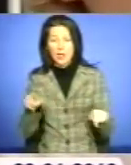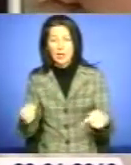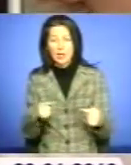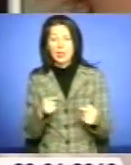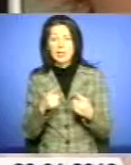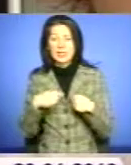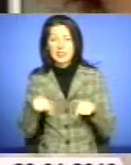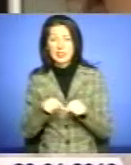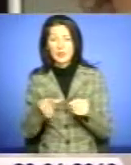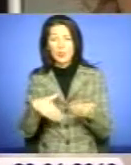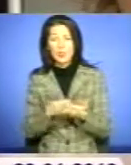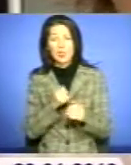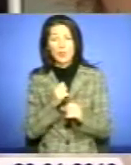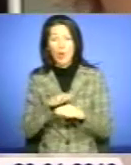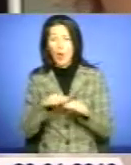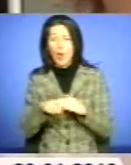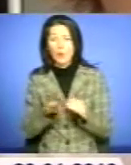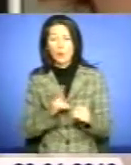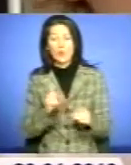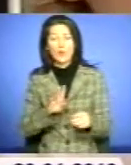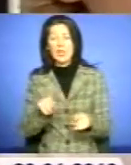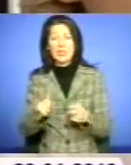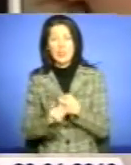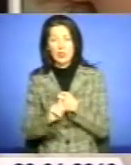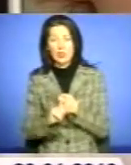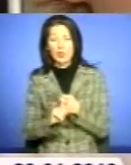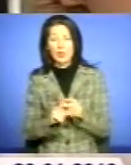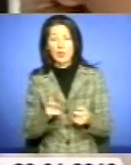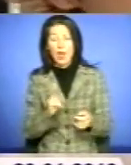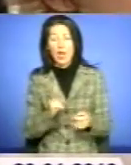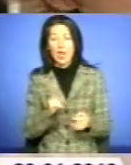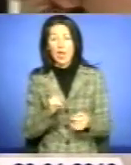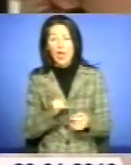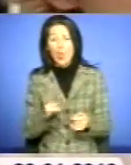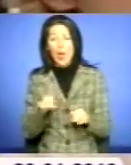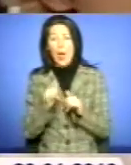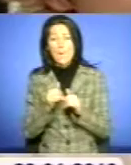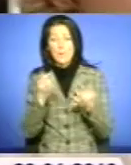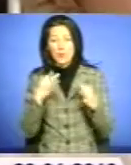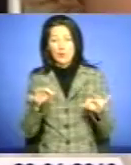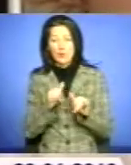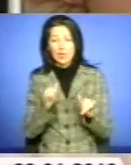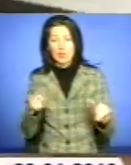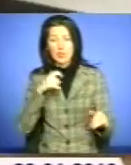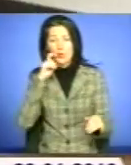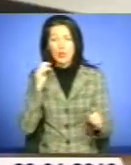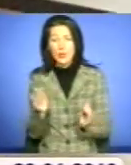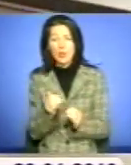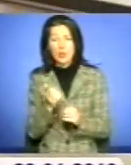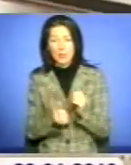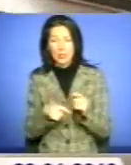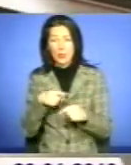своими руками, ни от кого не зависящую, которая позволит розвиватися в Україні малому і середньому бізнесу. У